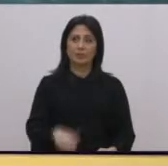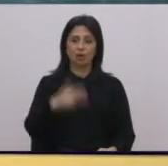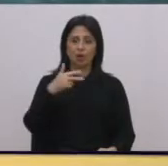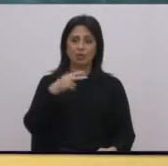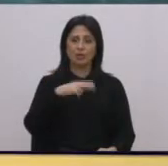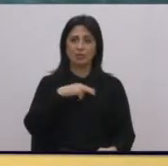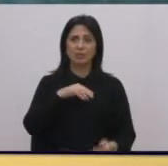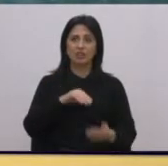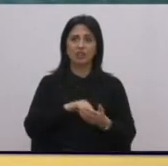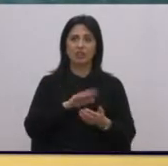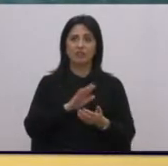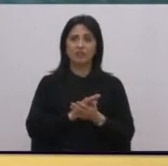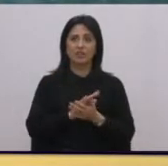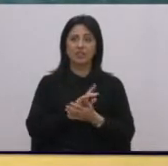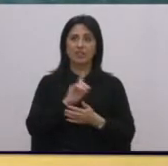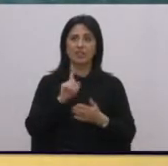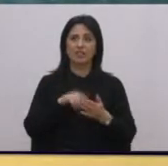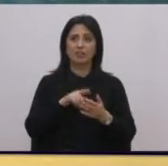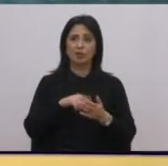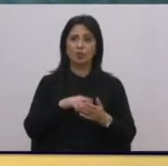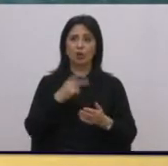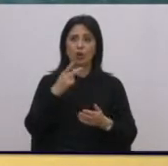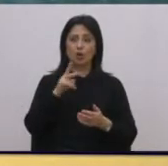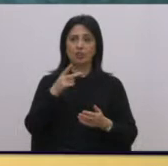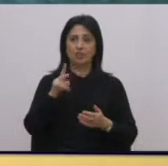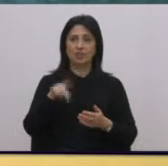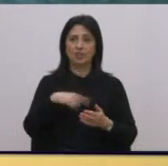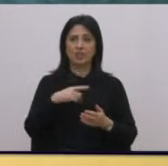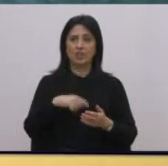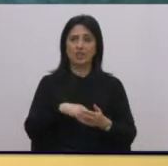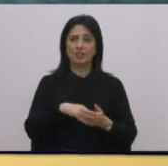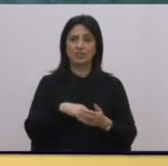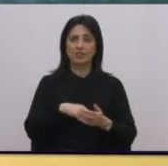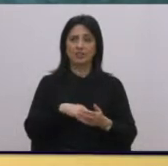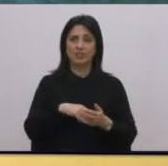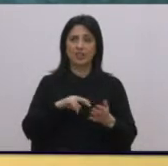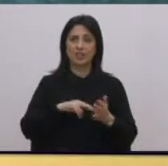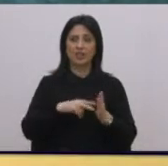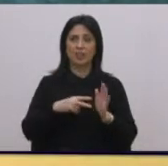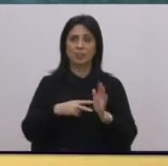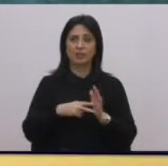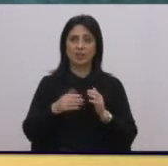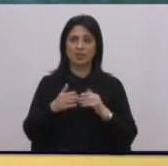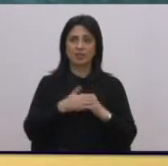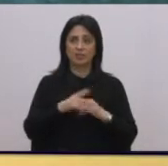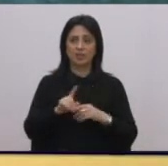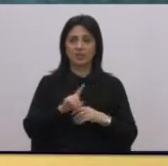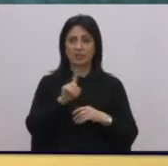დეპუტატია ჩაწერილი კითხვისთვის 2:30-ა თითო კითხვაზე დაგეგმვისთვისაც დაახლოებით 1 საათი გაგრძელდება